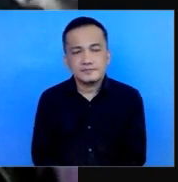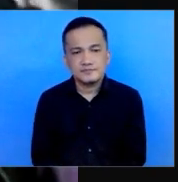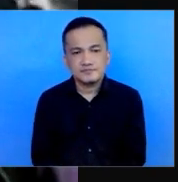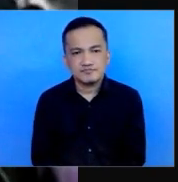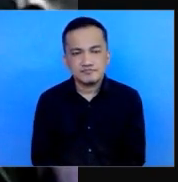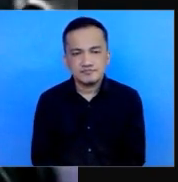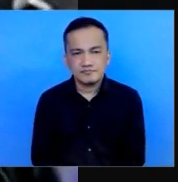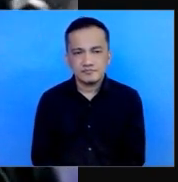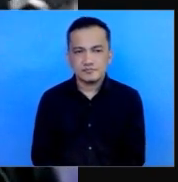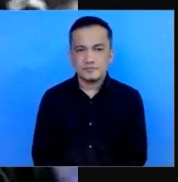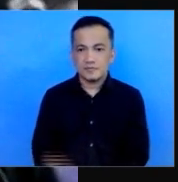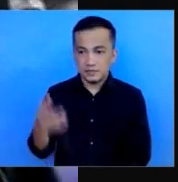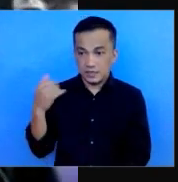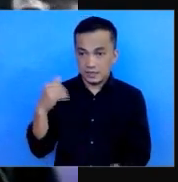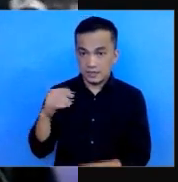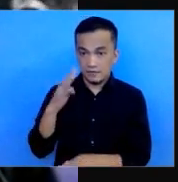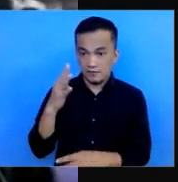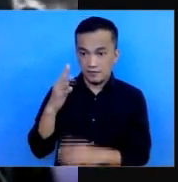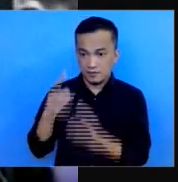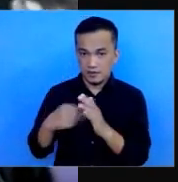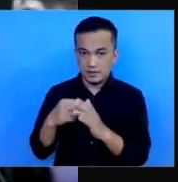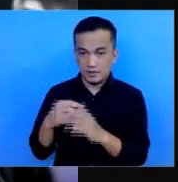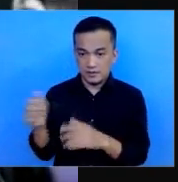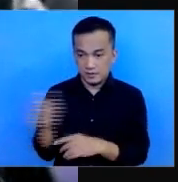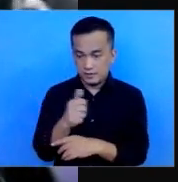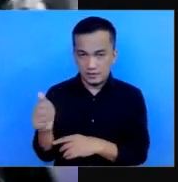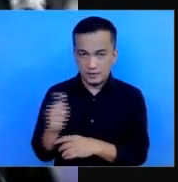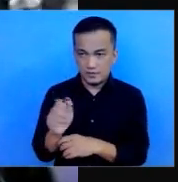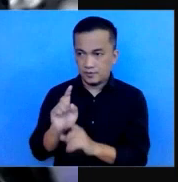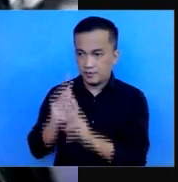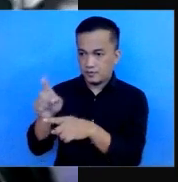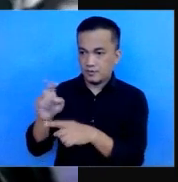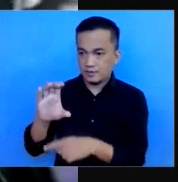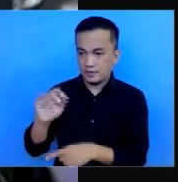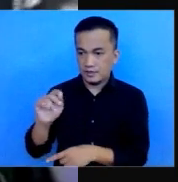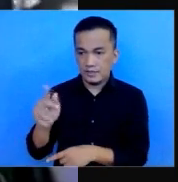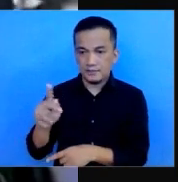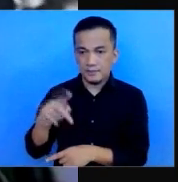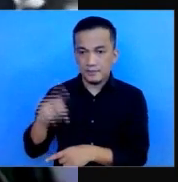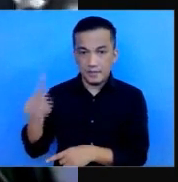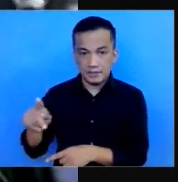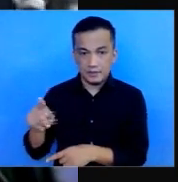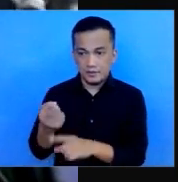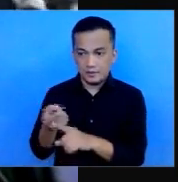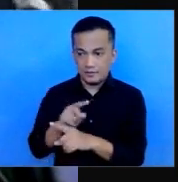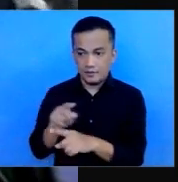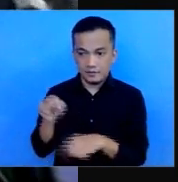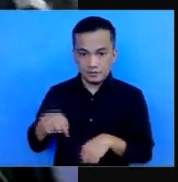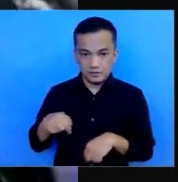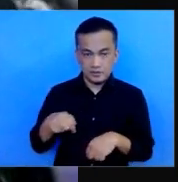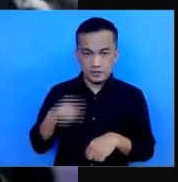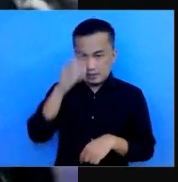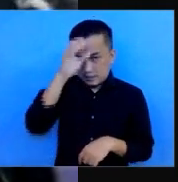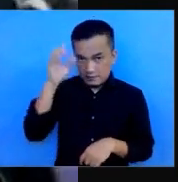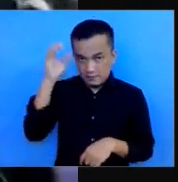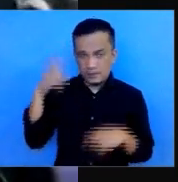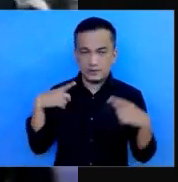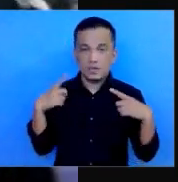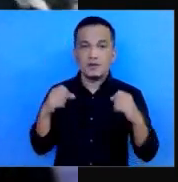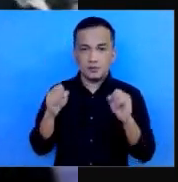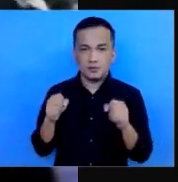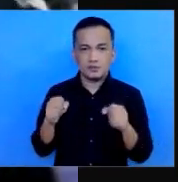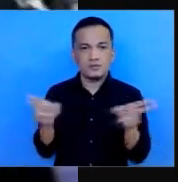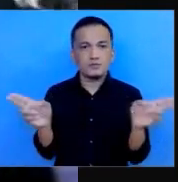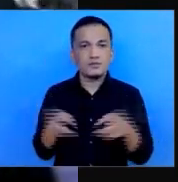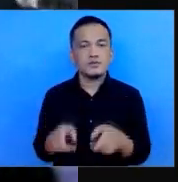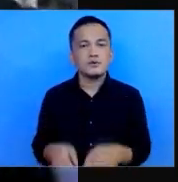Gretchen, yung dating mahigit 4 oras na biyahe sakaling pupunta ng Clark, Pampanga para sa mga manggagaling dito sa Calamba, Laguna, ay posibleng abutin na lang